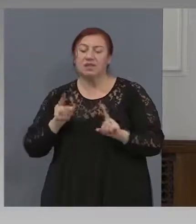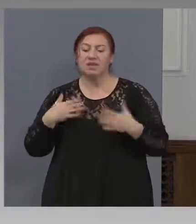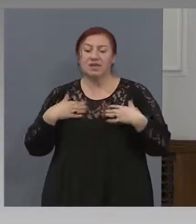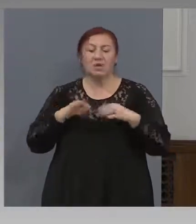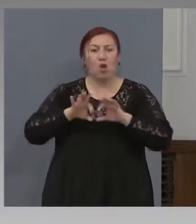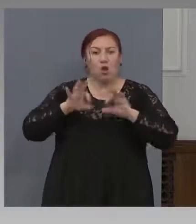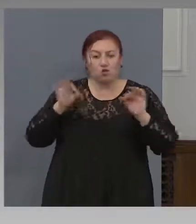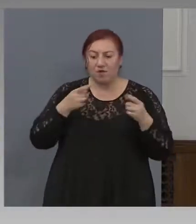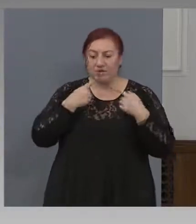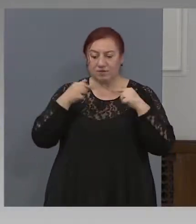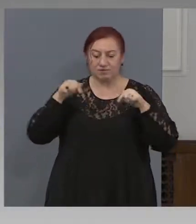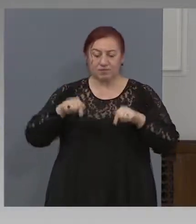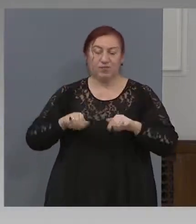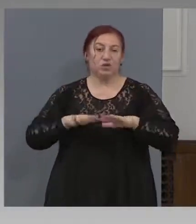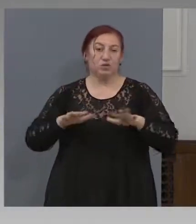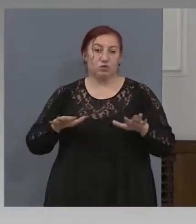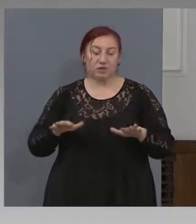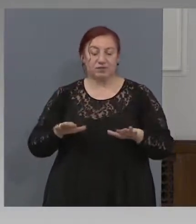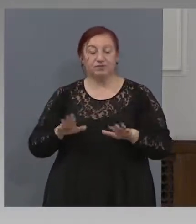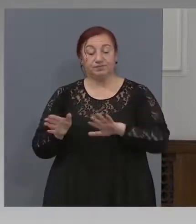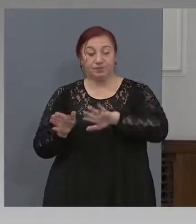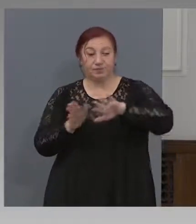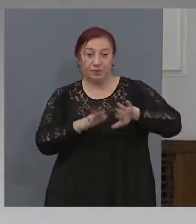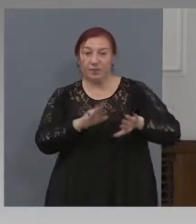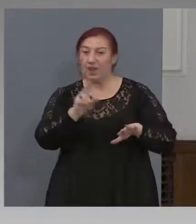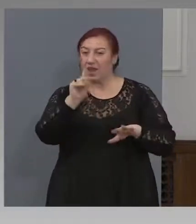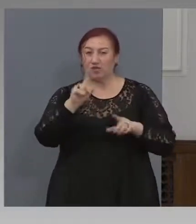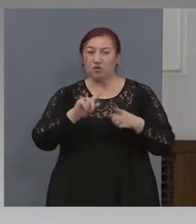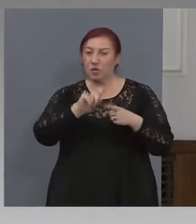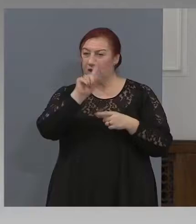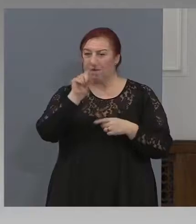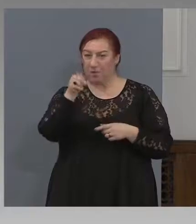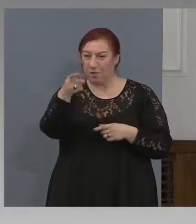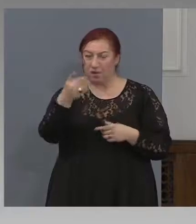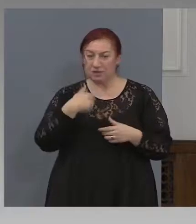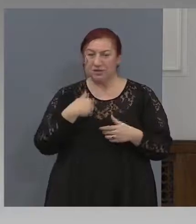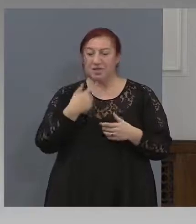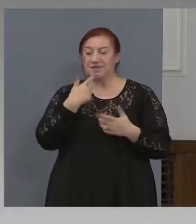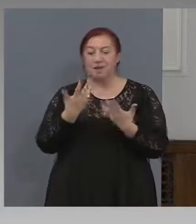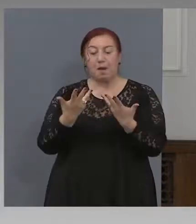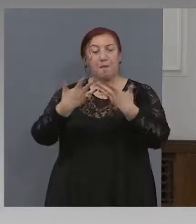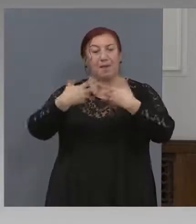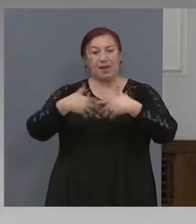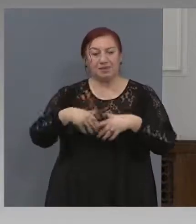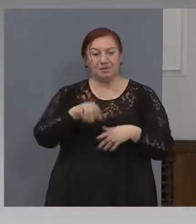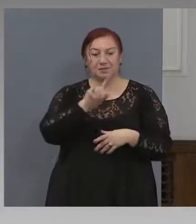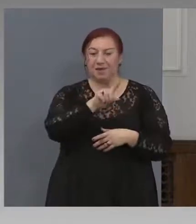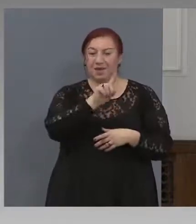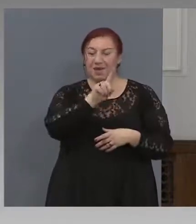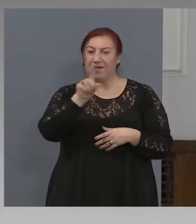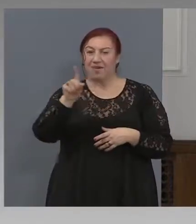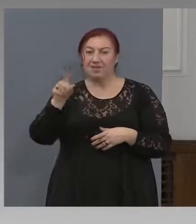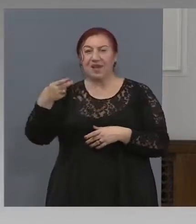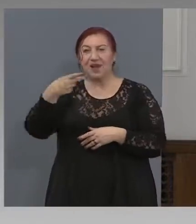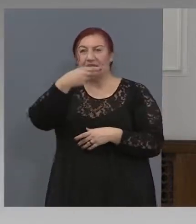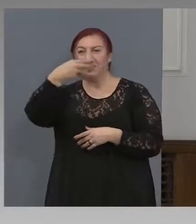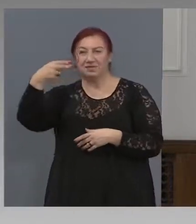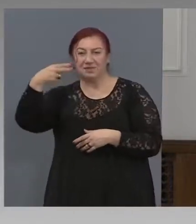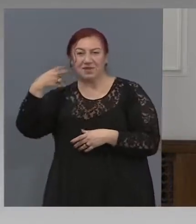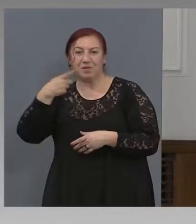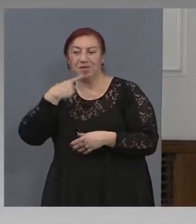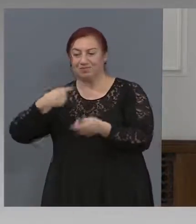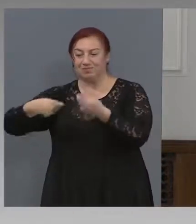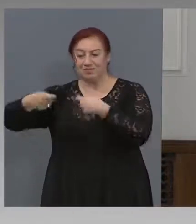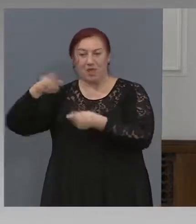ситуацията. По отношение на втория ви въпрос за механизма, всяка от веригите има свой бизнес модел на